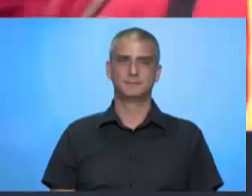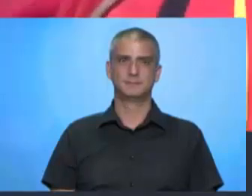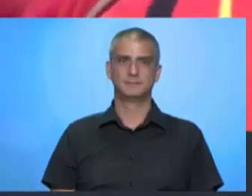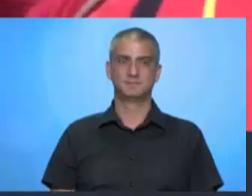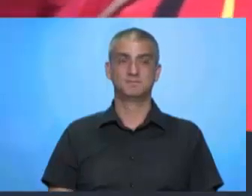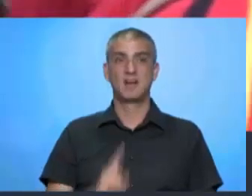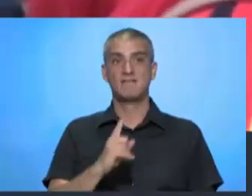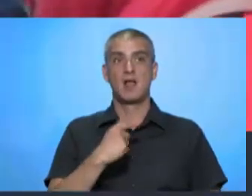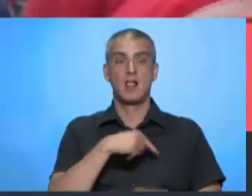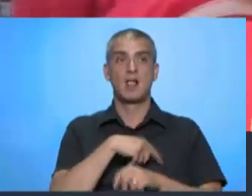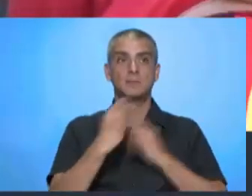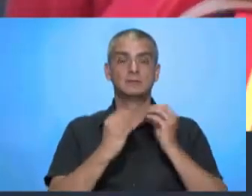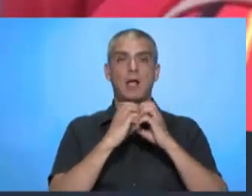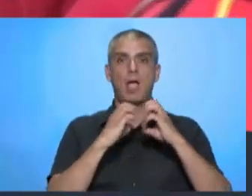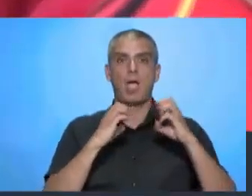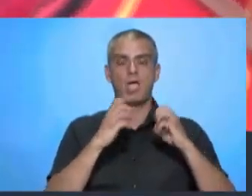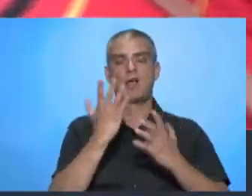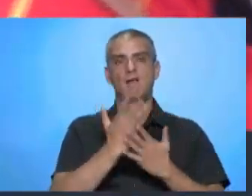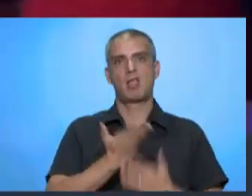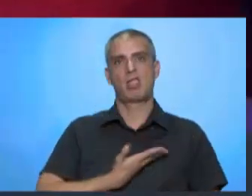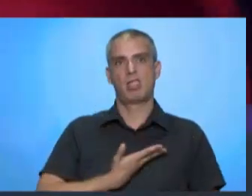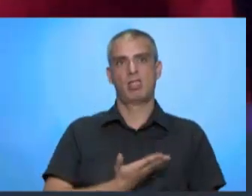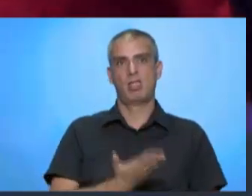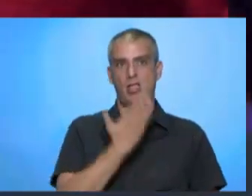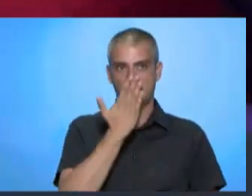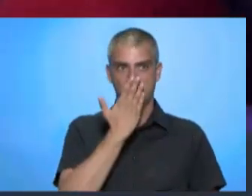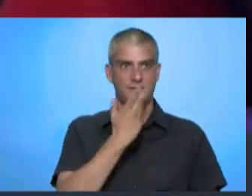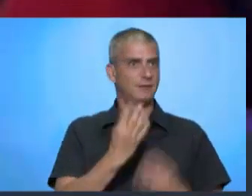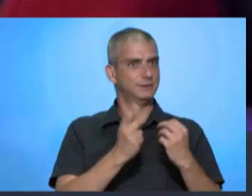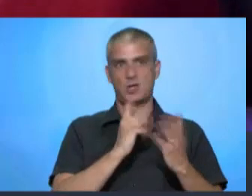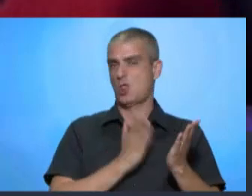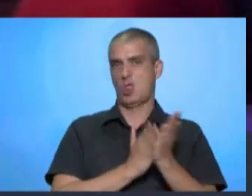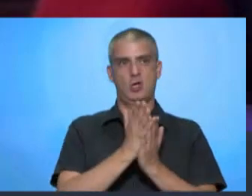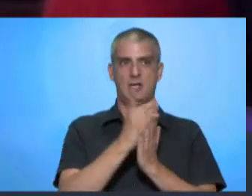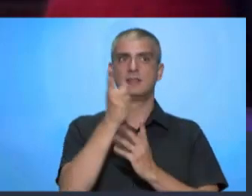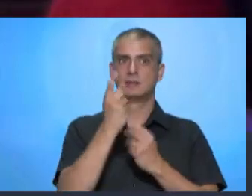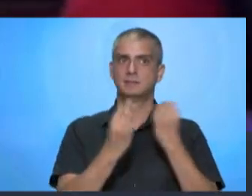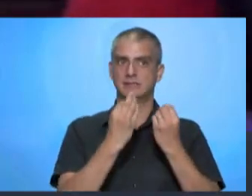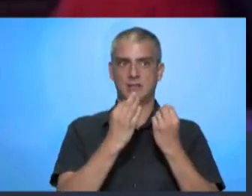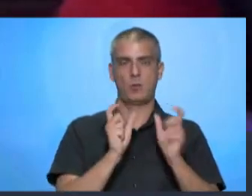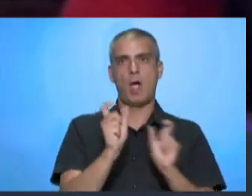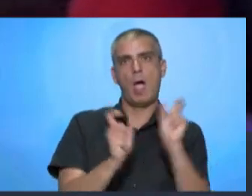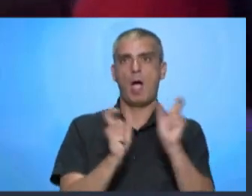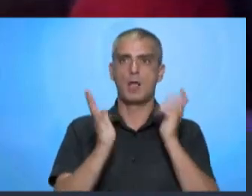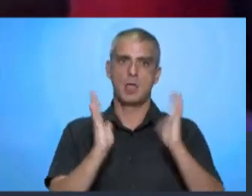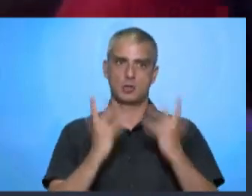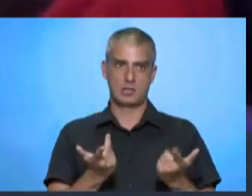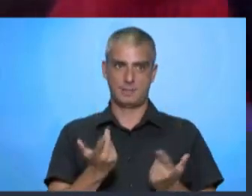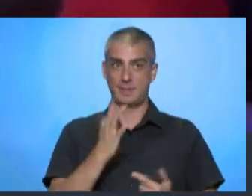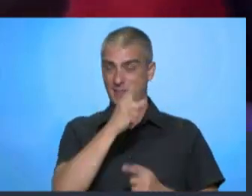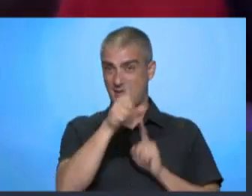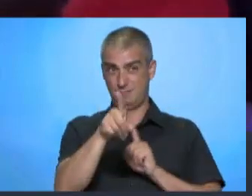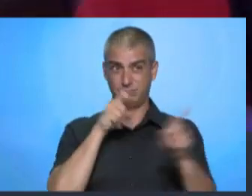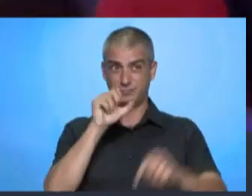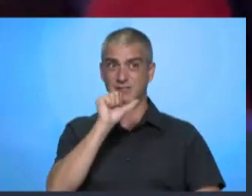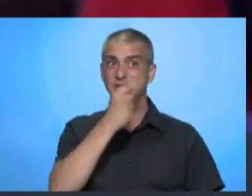אך ככל שנמשך המשחק, גברה אכזבה שם. That was unfair play, and they played defense.